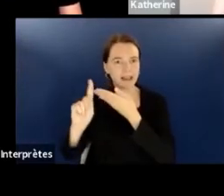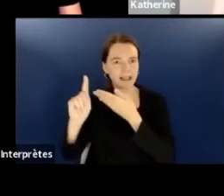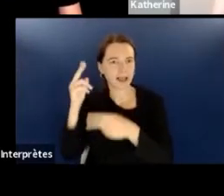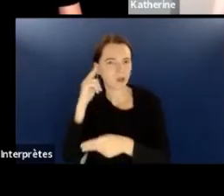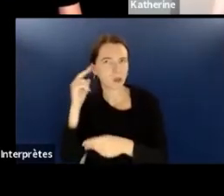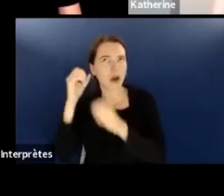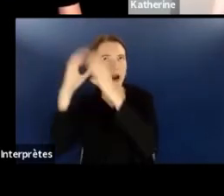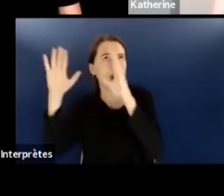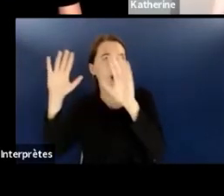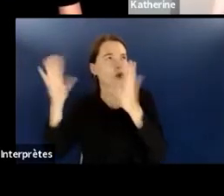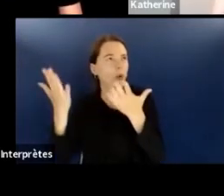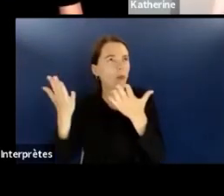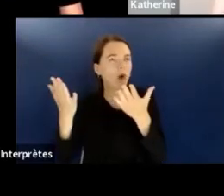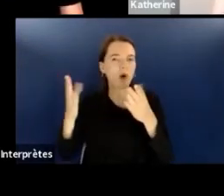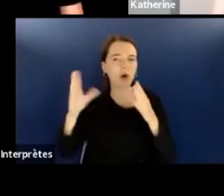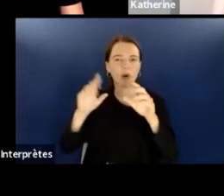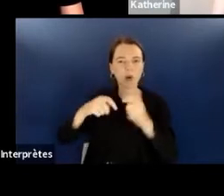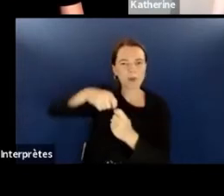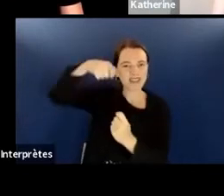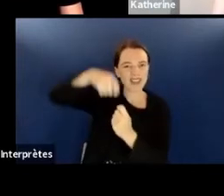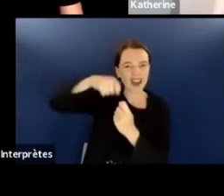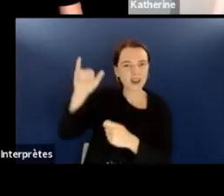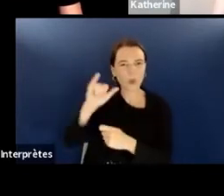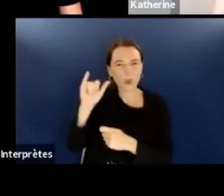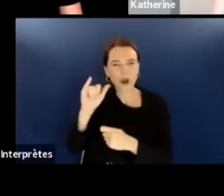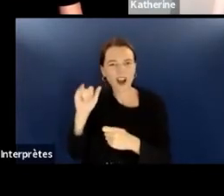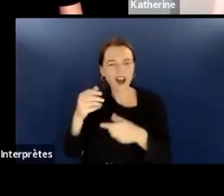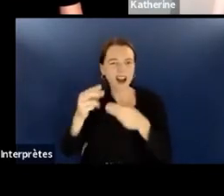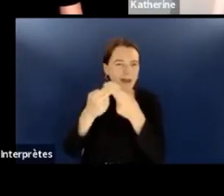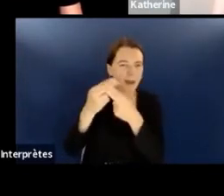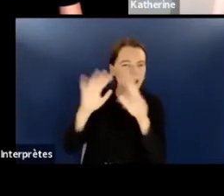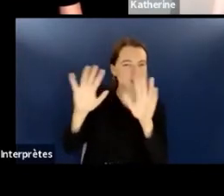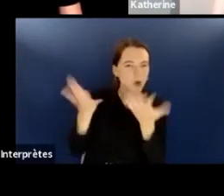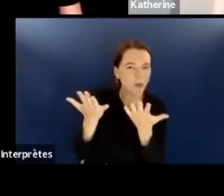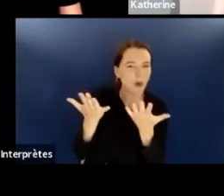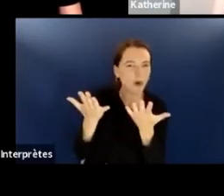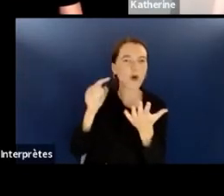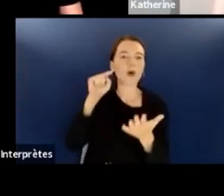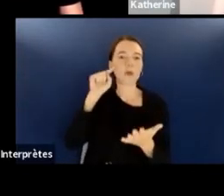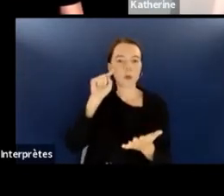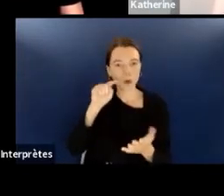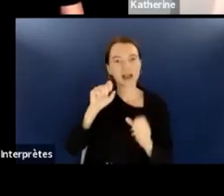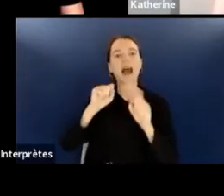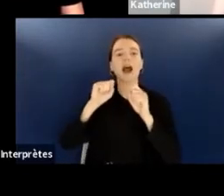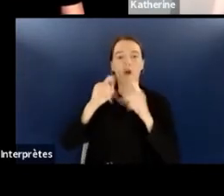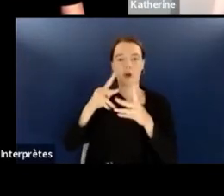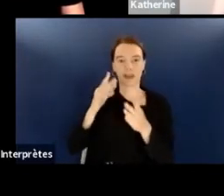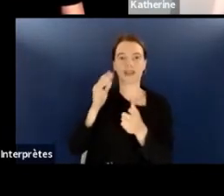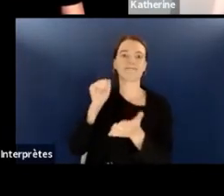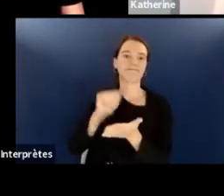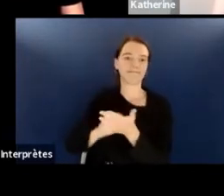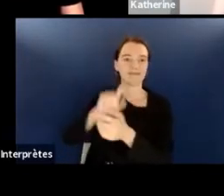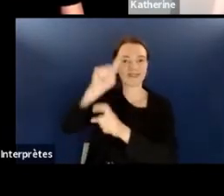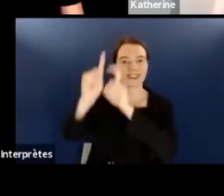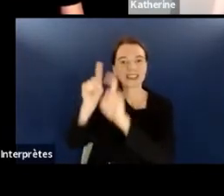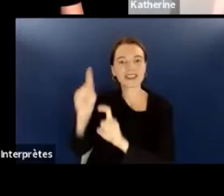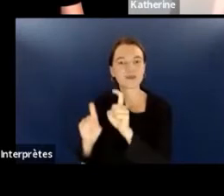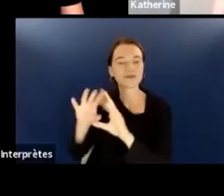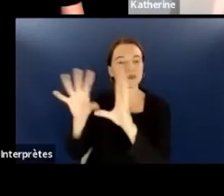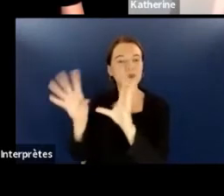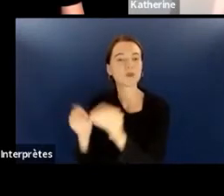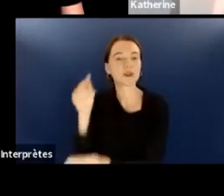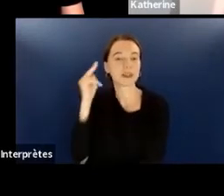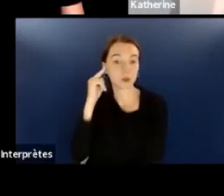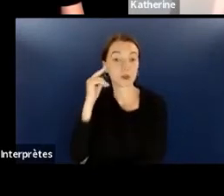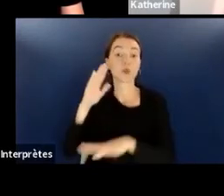dans l'image, de quelle taille, etc. Donc on a posé les questions un petit peu sur, à la fois sur le projet, à la fois sur la manière dont